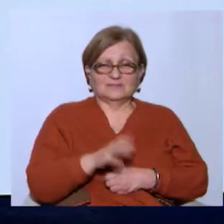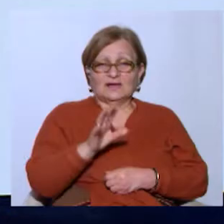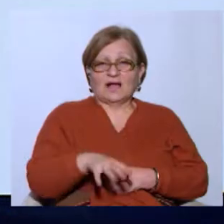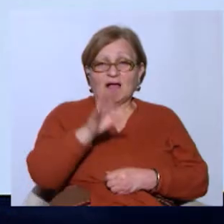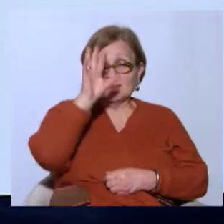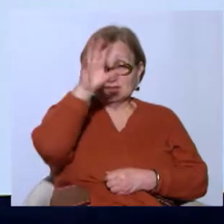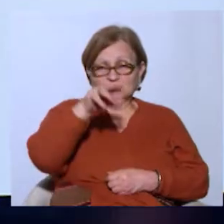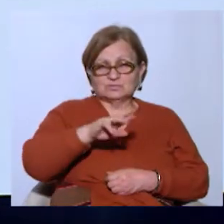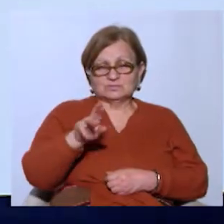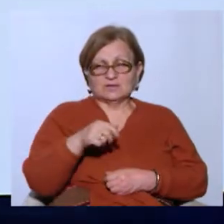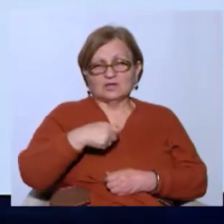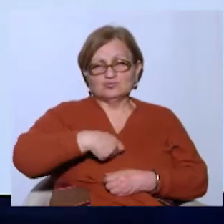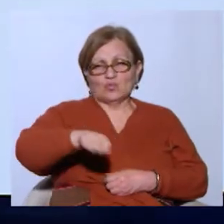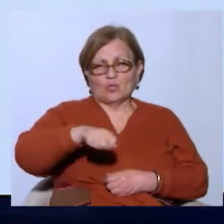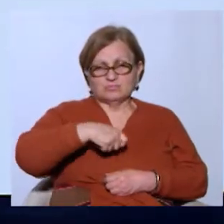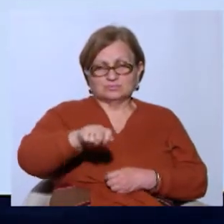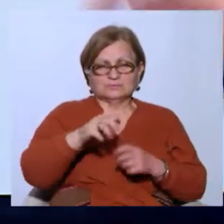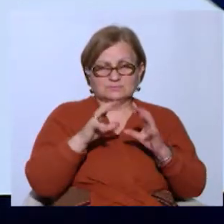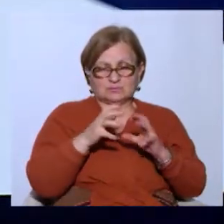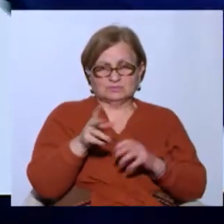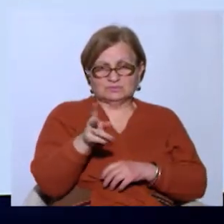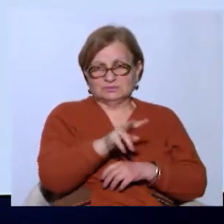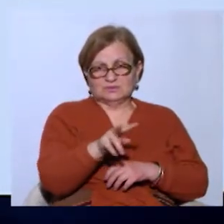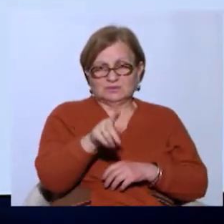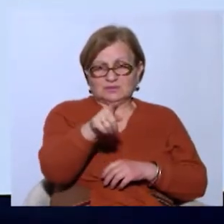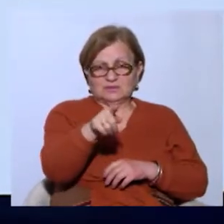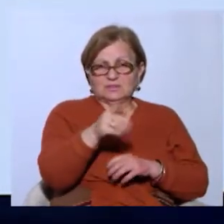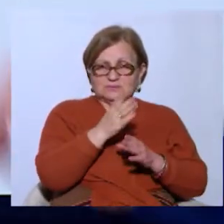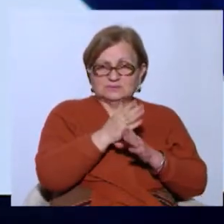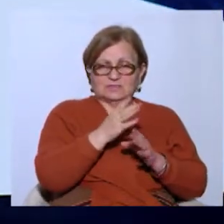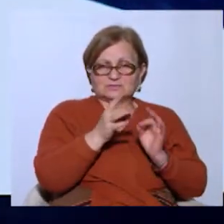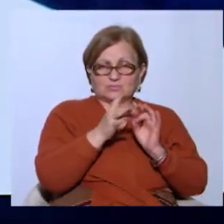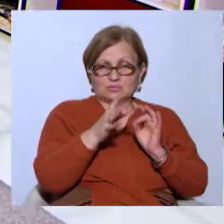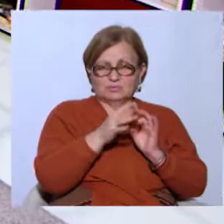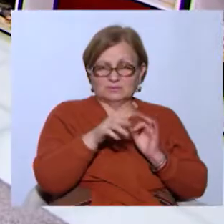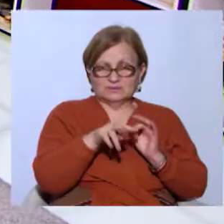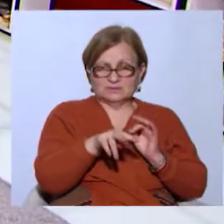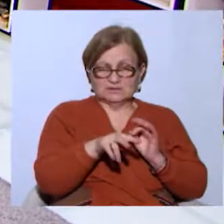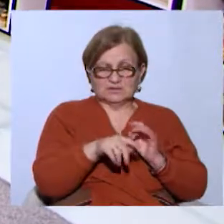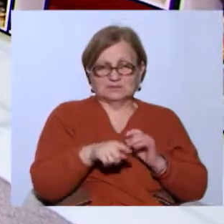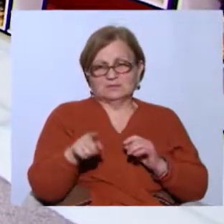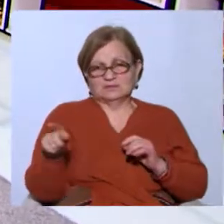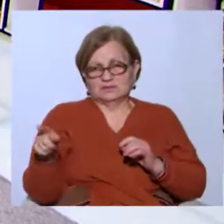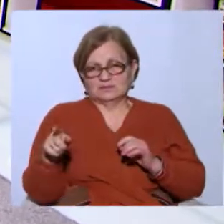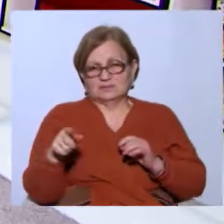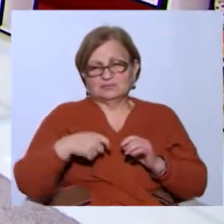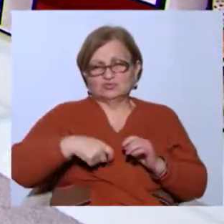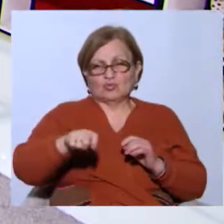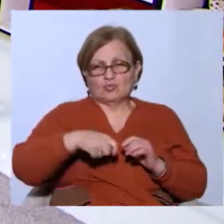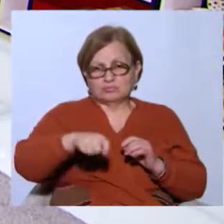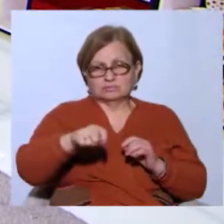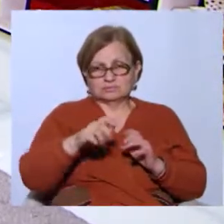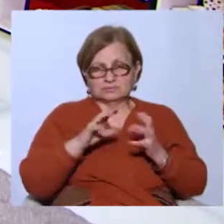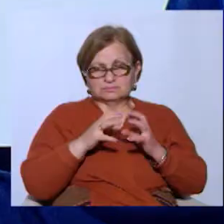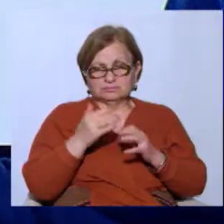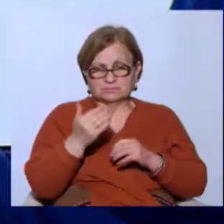კალათბურთის ბურთი და ჩოგბურთის ბურთი. კალათბურთის ბურთი გაგახსენებთ ღირდა 15 ლარი.